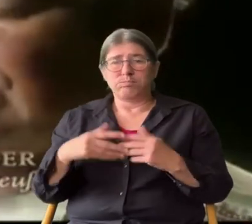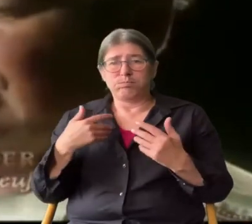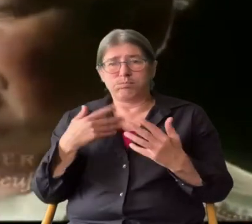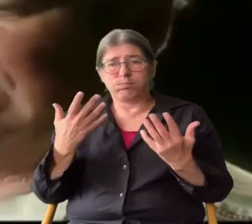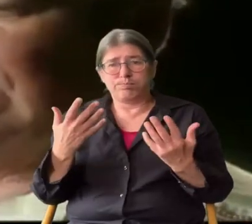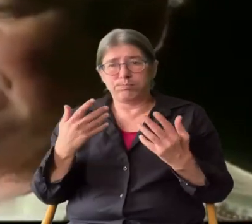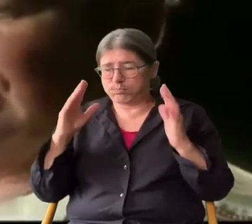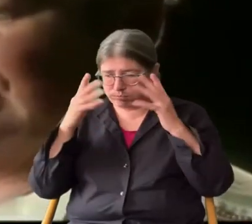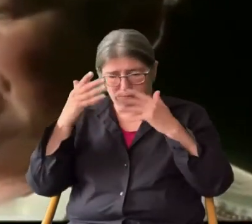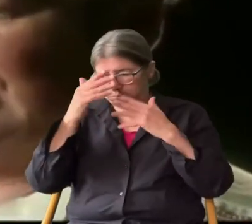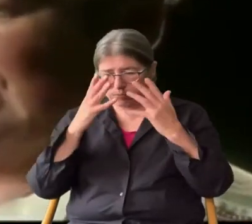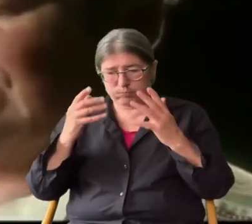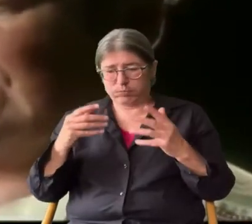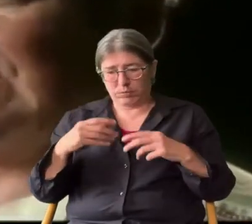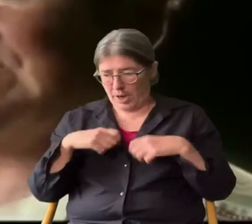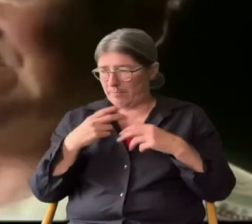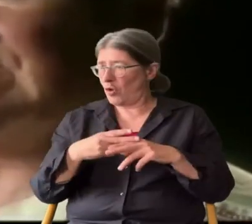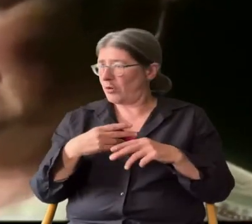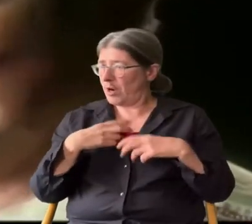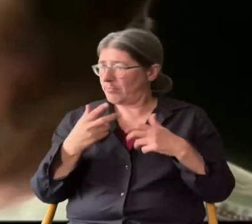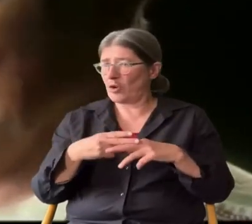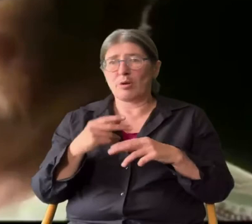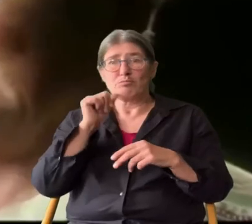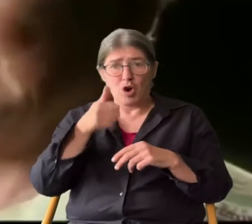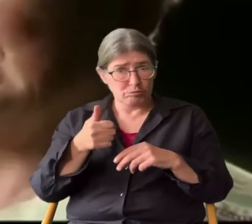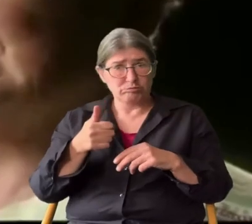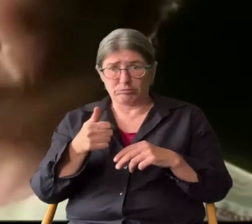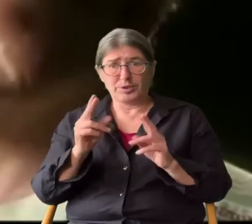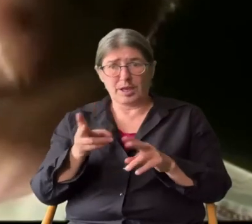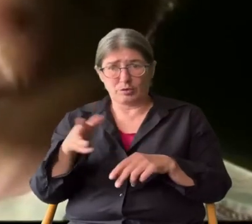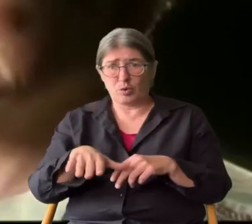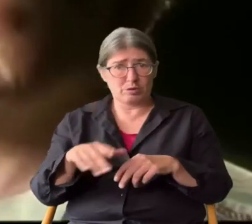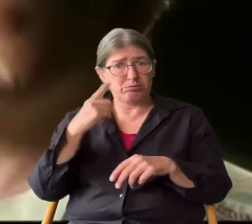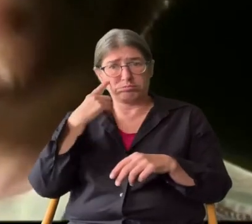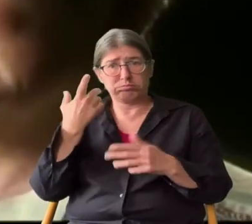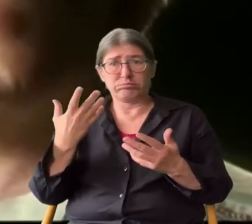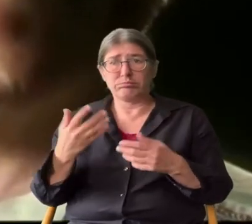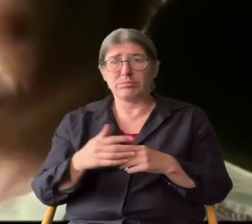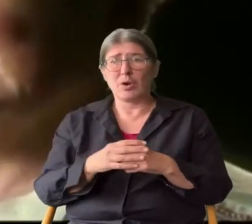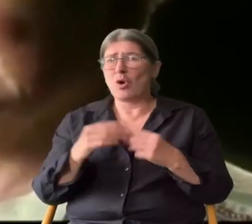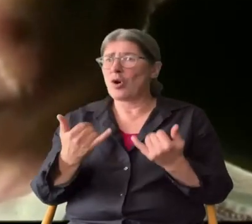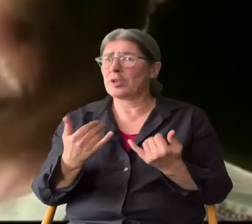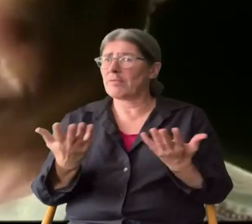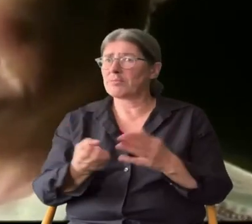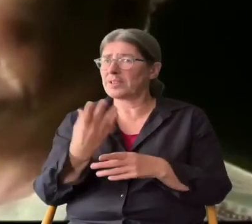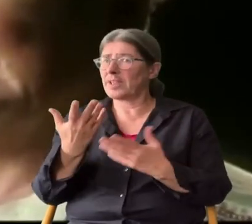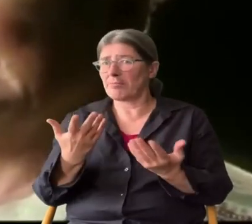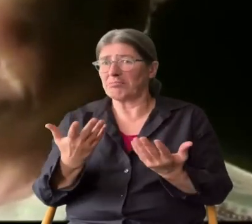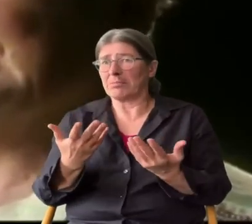ohne. Einfach so, du lebst noch, heute lebst noch, morgen sicher nicht mehr. Nun, was kommt heute?